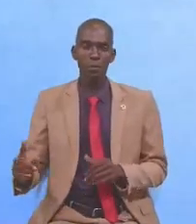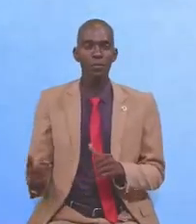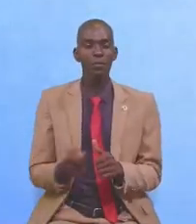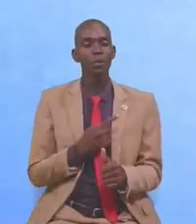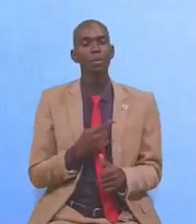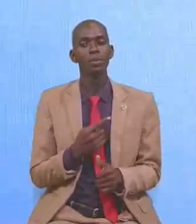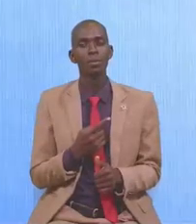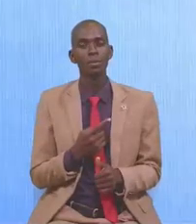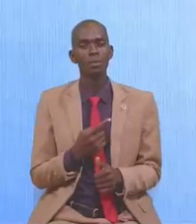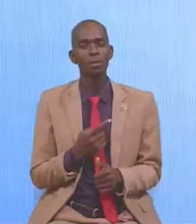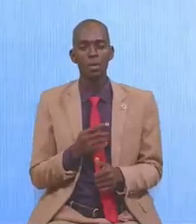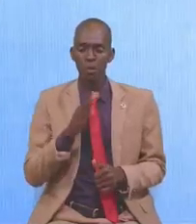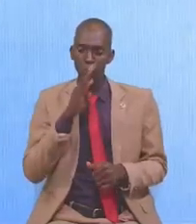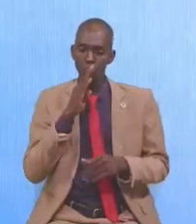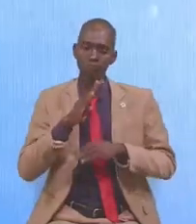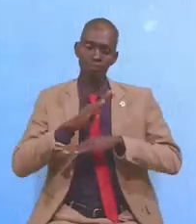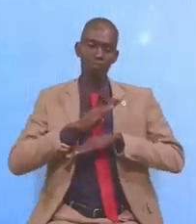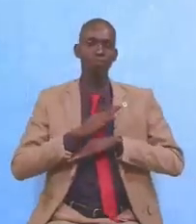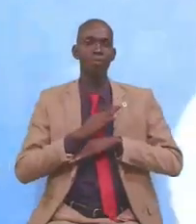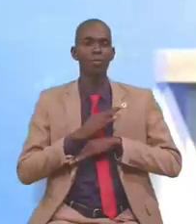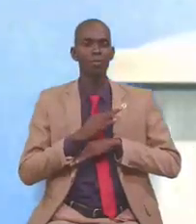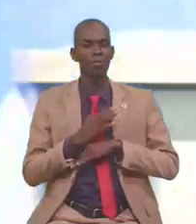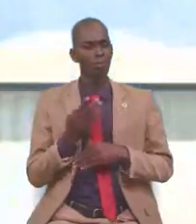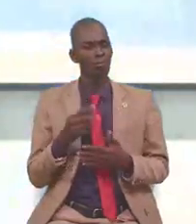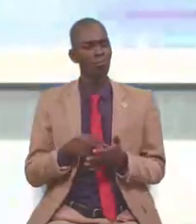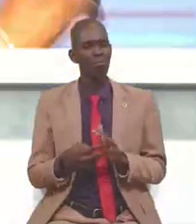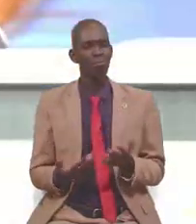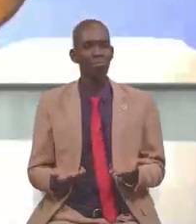laisse d'abord les enfants. Se rassasier, qu'est-ce que cela veut dire?